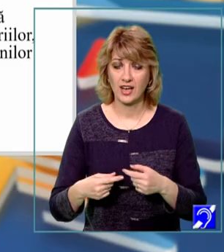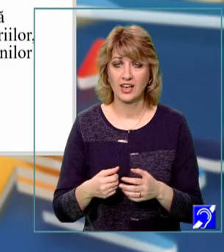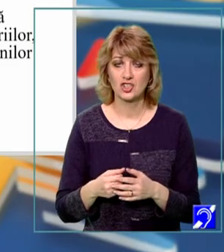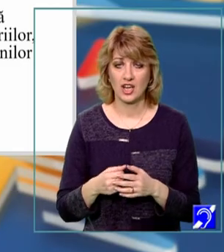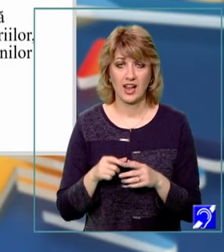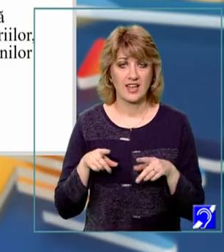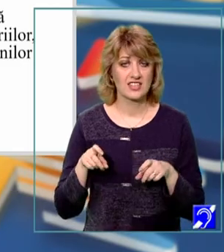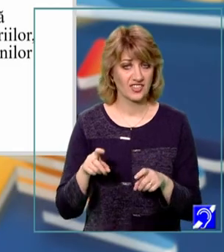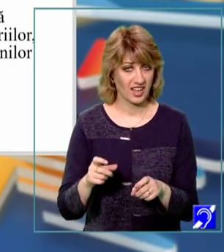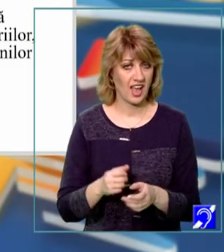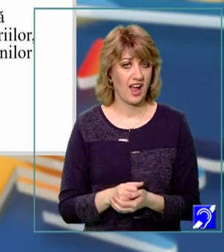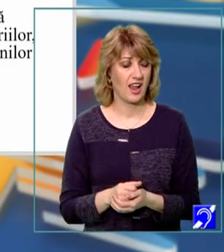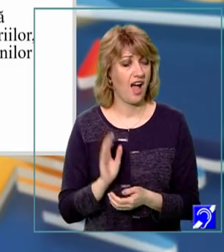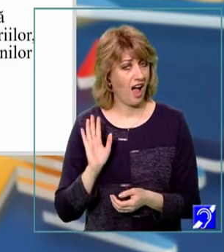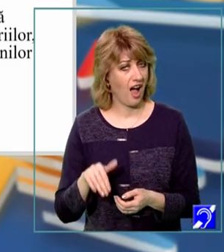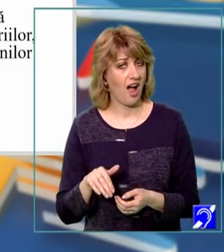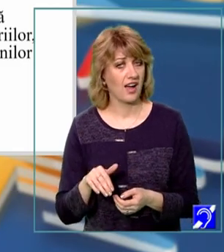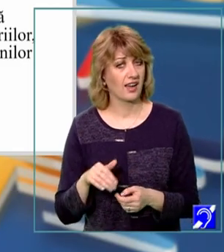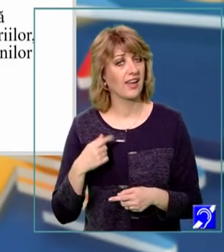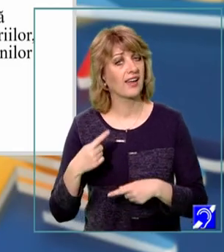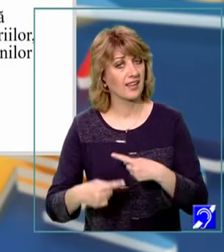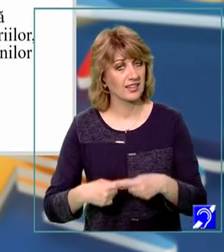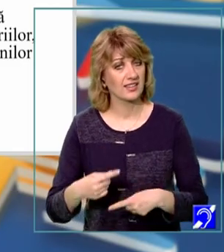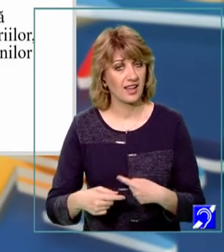virale, deci are ereditate